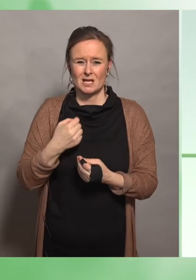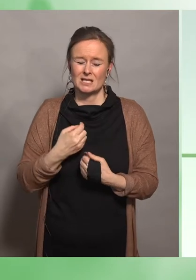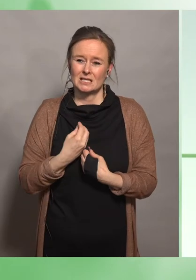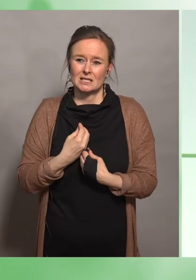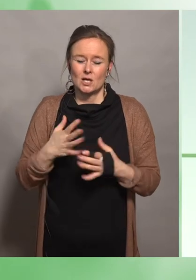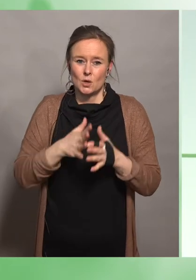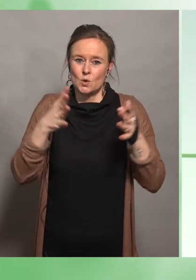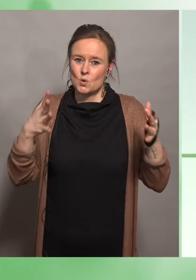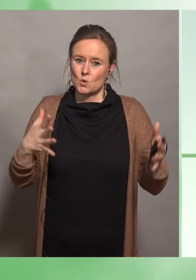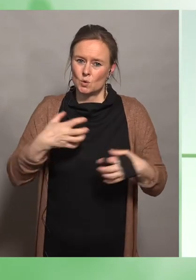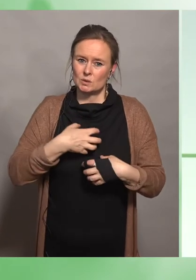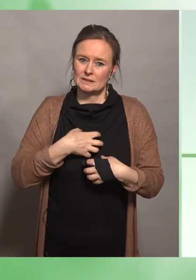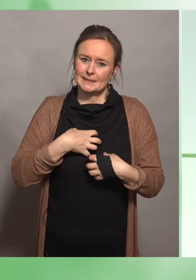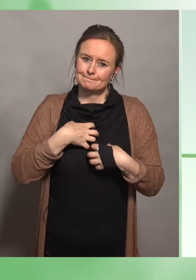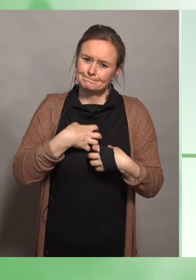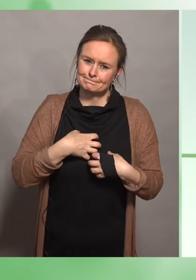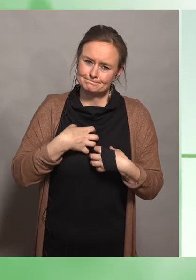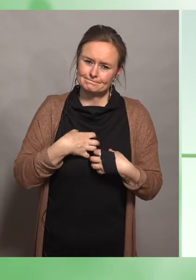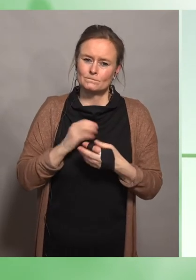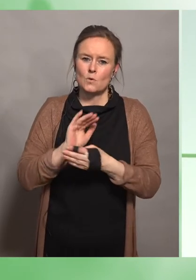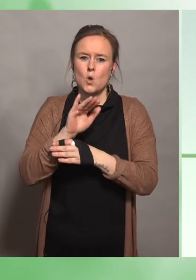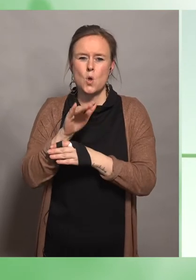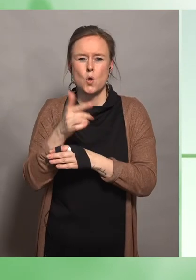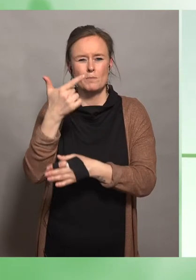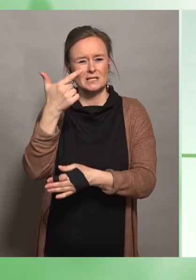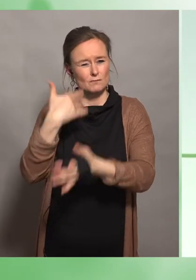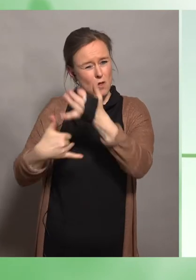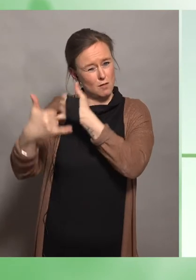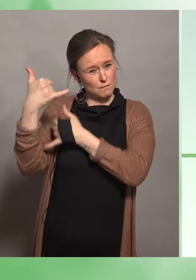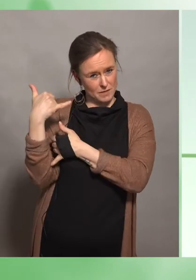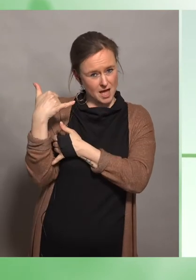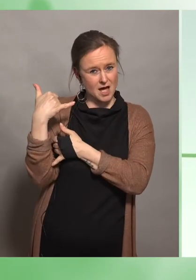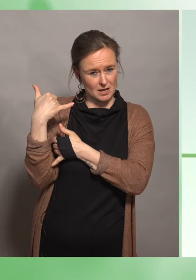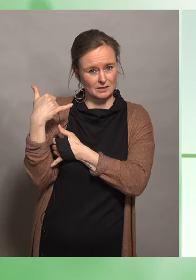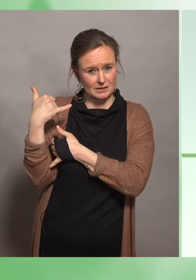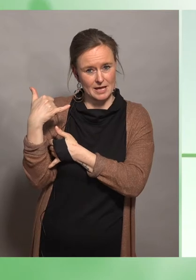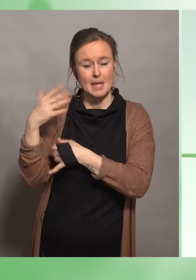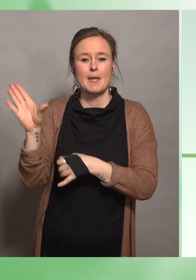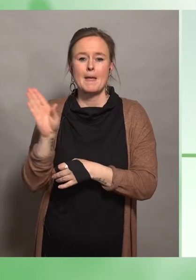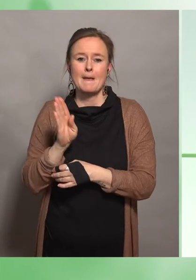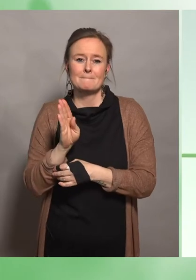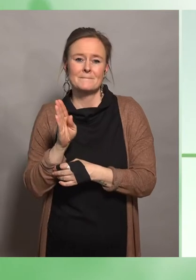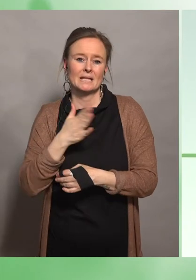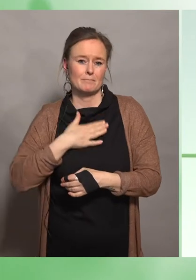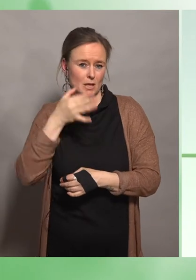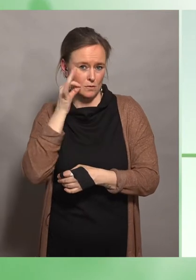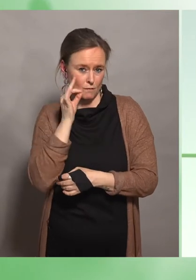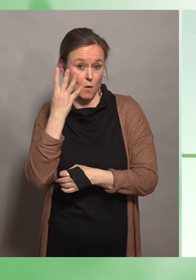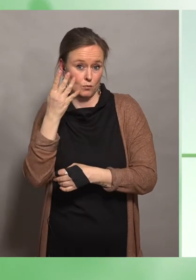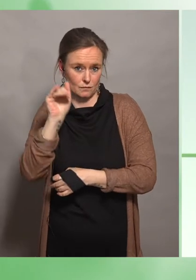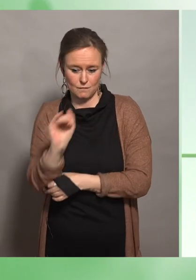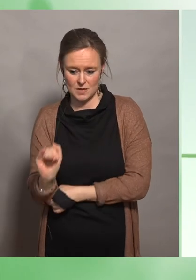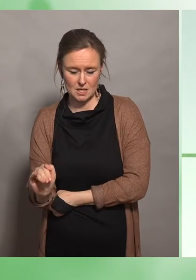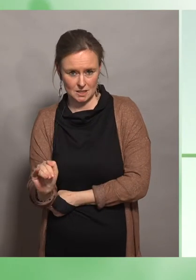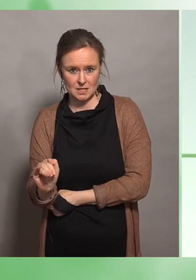verspürt, wie ich vor über 12 Jahren mit meiner Frau gemeinsam und mit unseren 4 Kindern, und